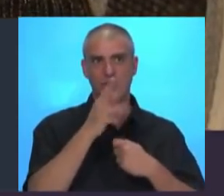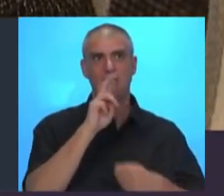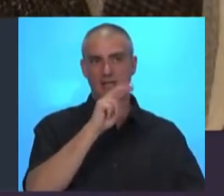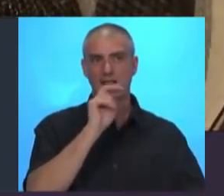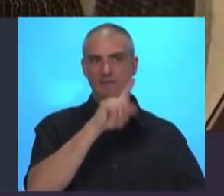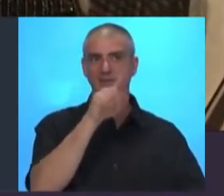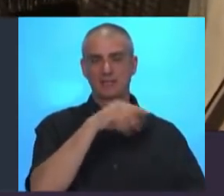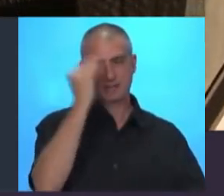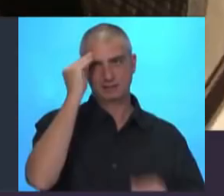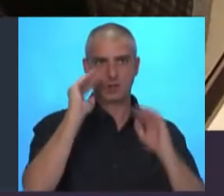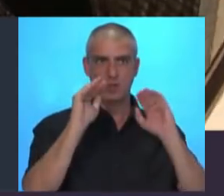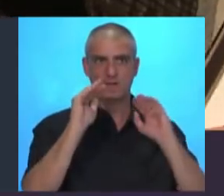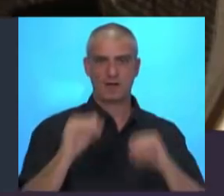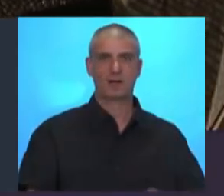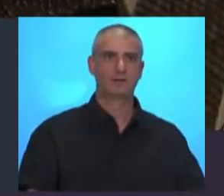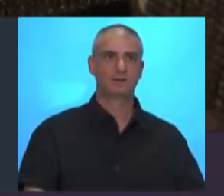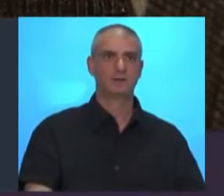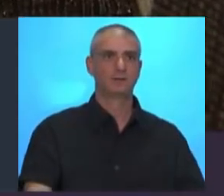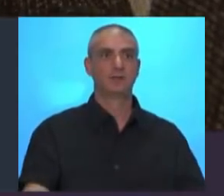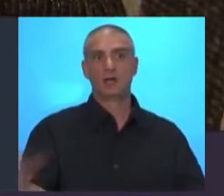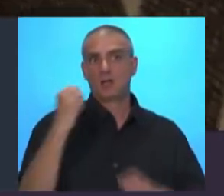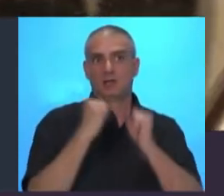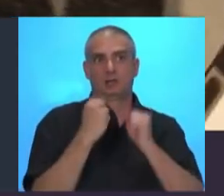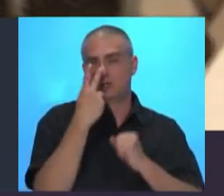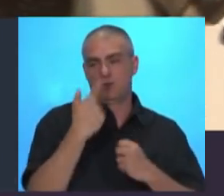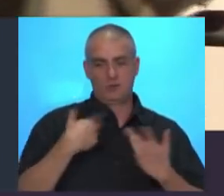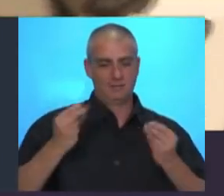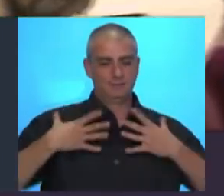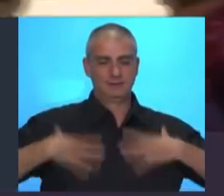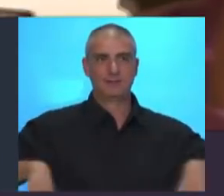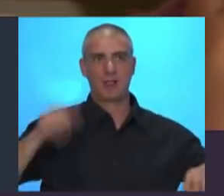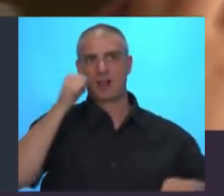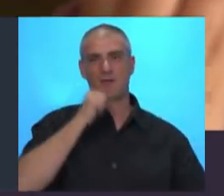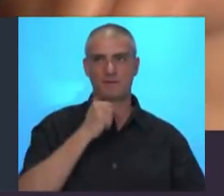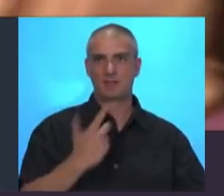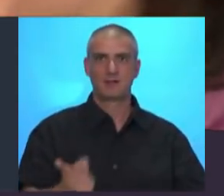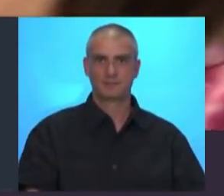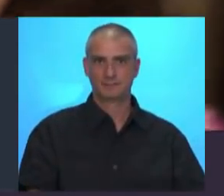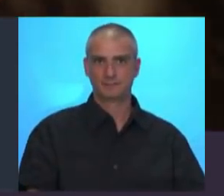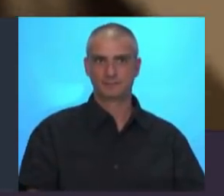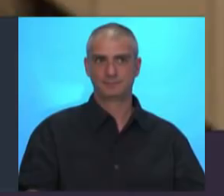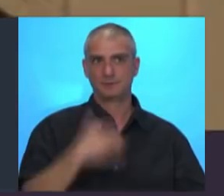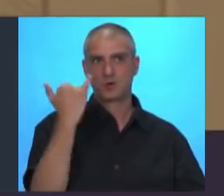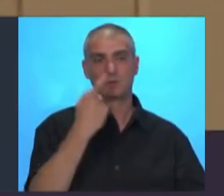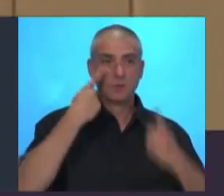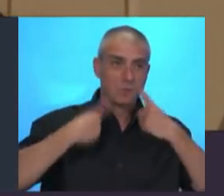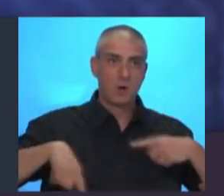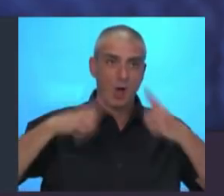וזידן, זכרו לברכה. היה לה קשה מאוד לראות אותי בשמלה לבנה. כל הזמן הייתה בוכה